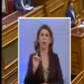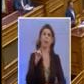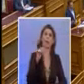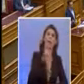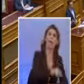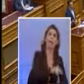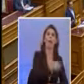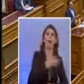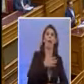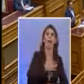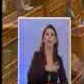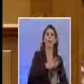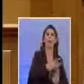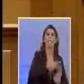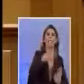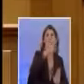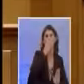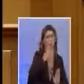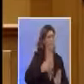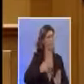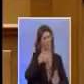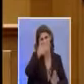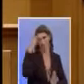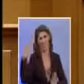καναλάρχη και τον Σιριζέο επιχειρηματία